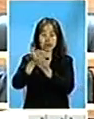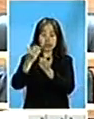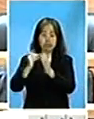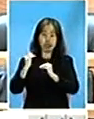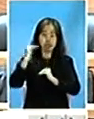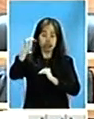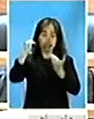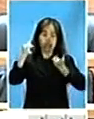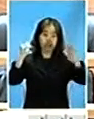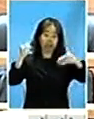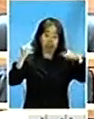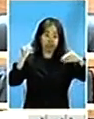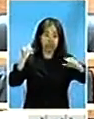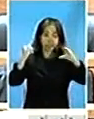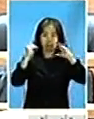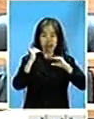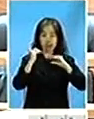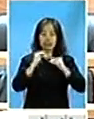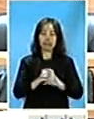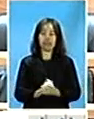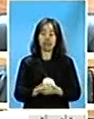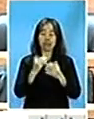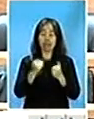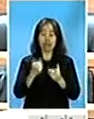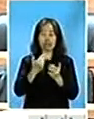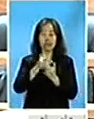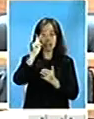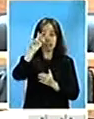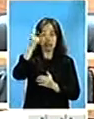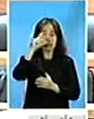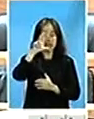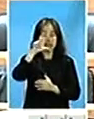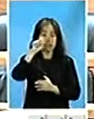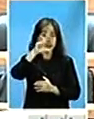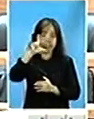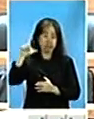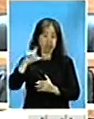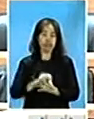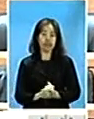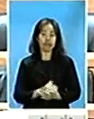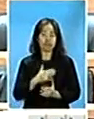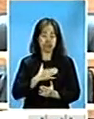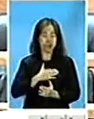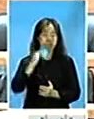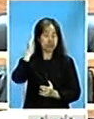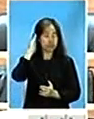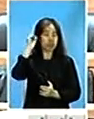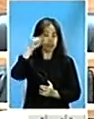ายได้ต้องกู้มา 300,000 ล้านบาทอันนี้ผมเชื่อนะครับว่ารัฐบ